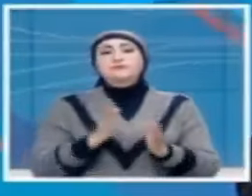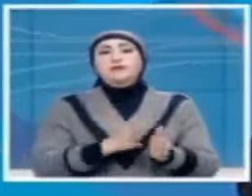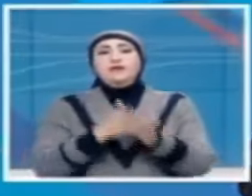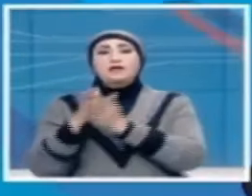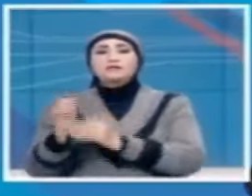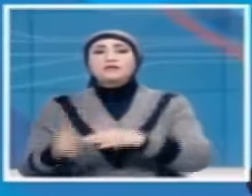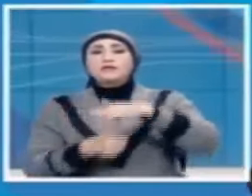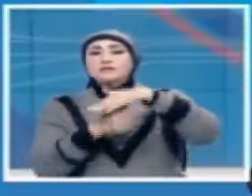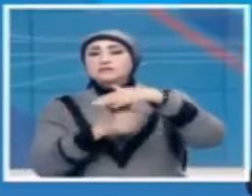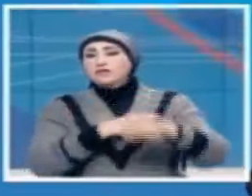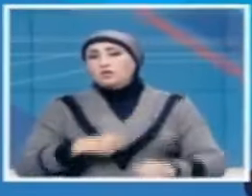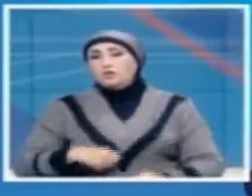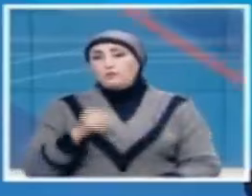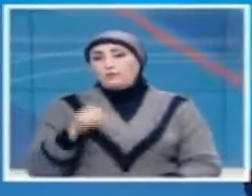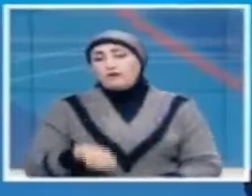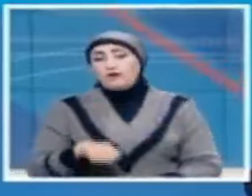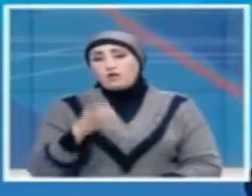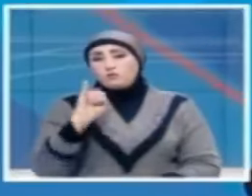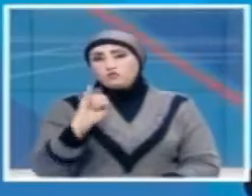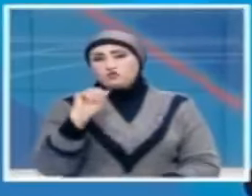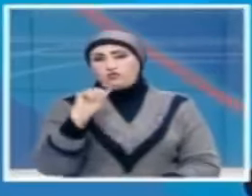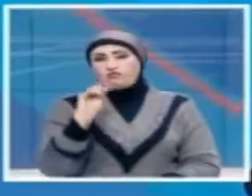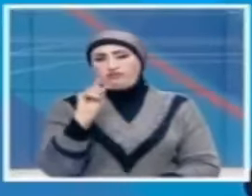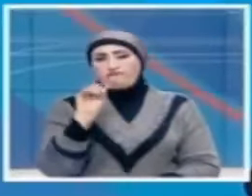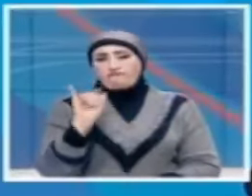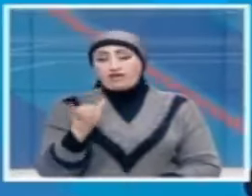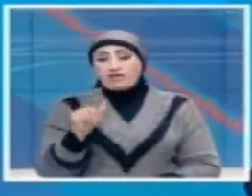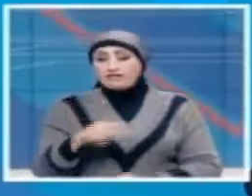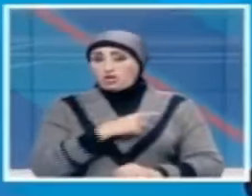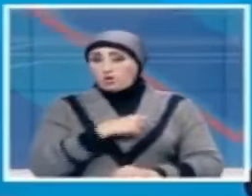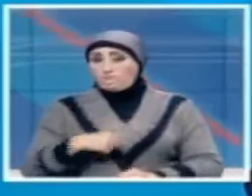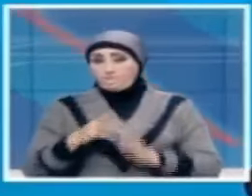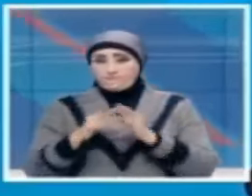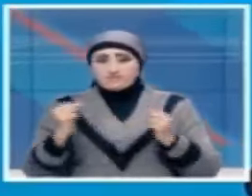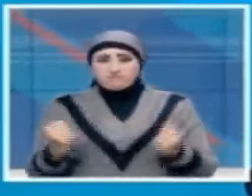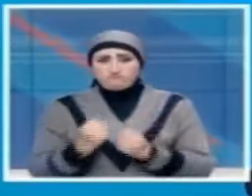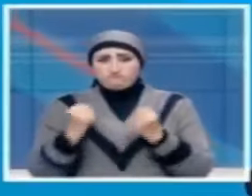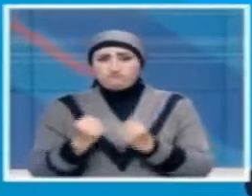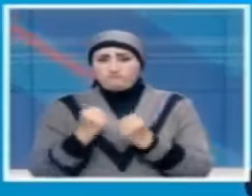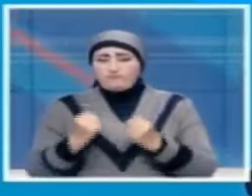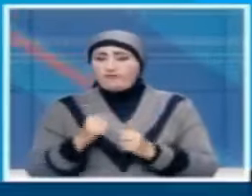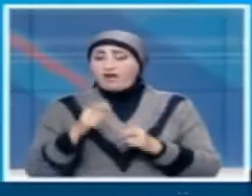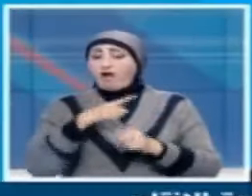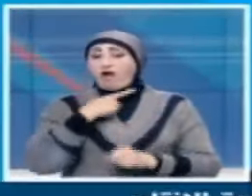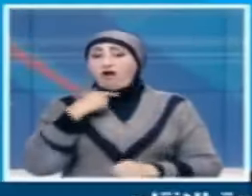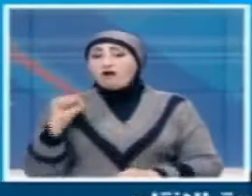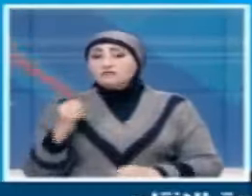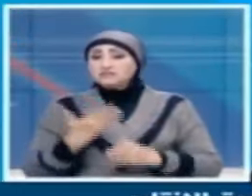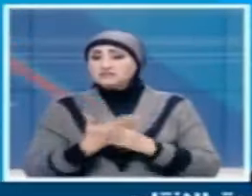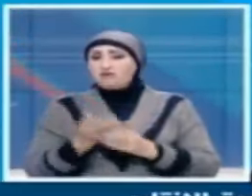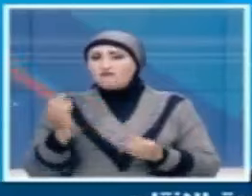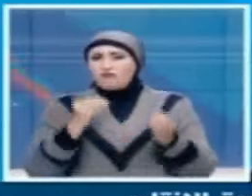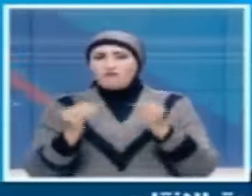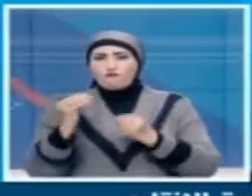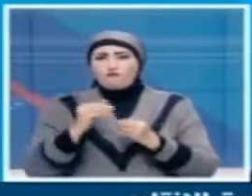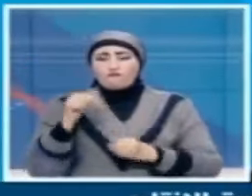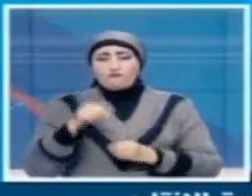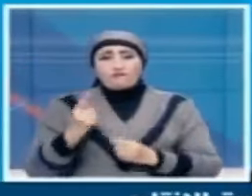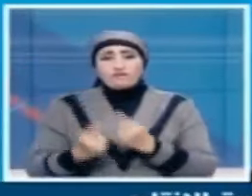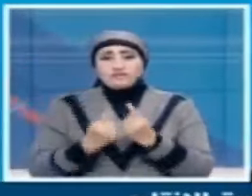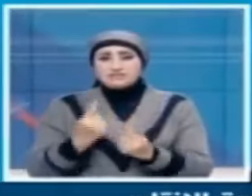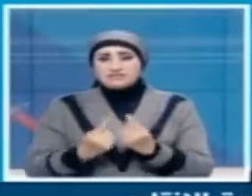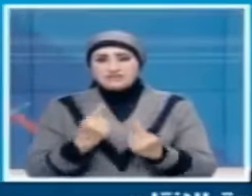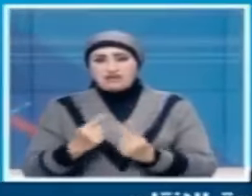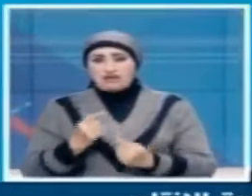أكد رئيس الوزراء الدكتور مصطفى مدبولي أن الحكومة المصرية تعمل على تحفيز القطاع الخاص لزيادة الإنتاج من المنتجات